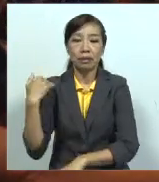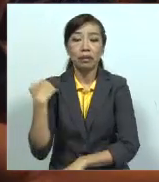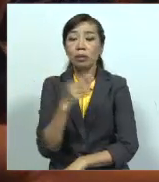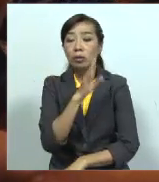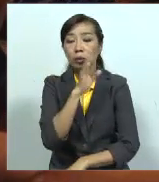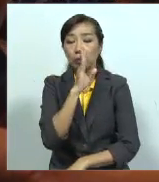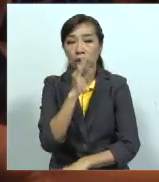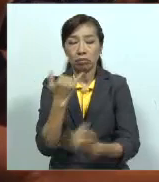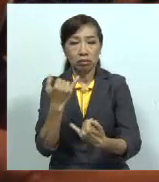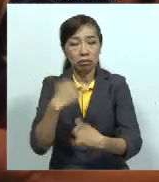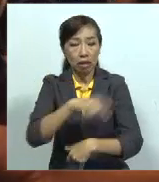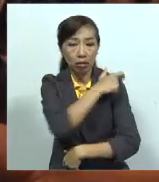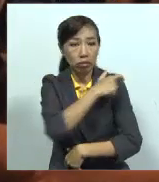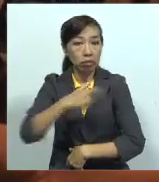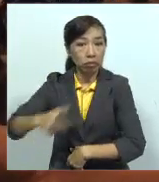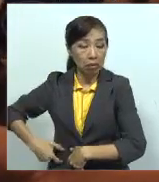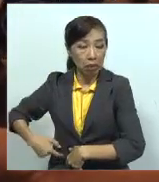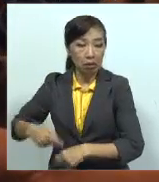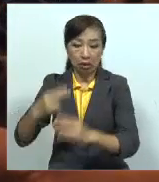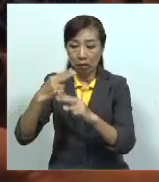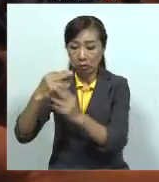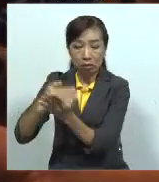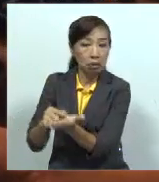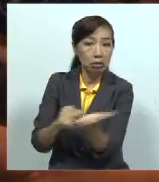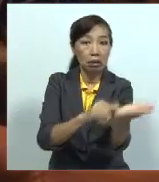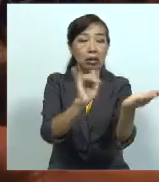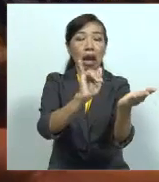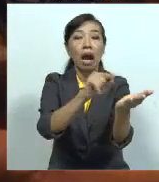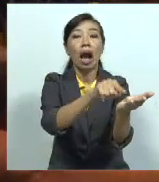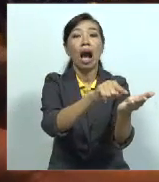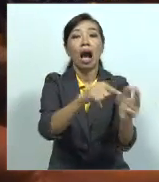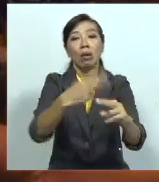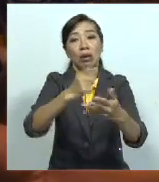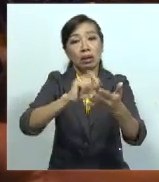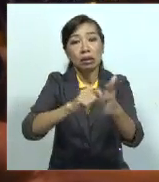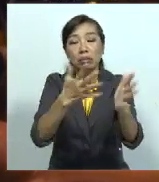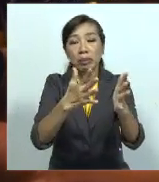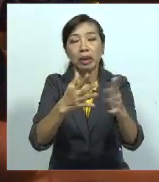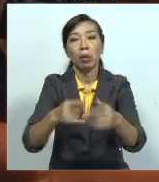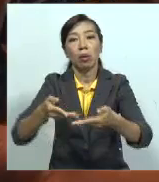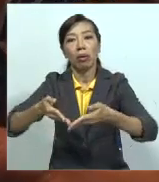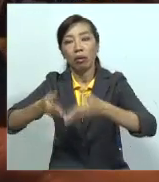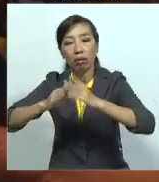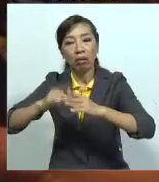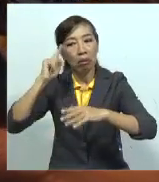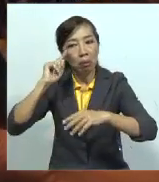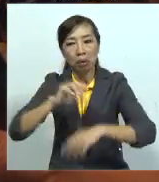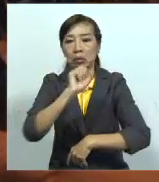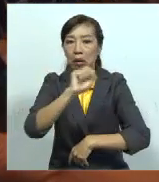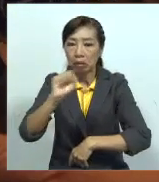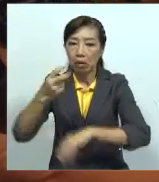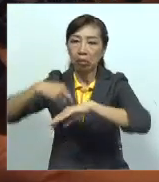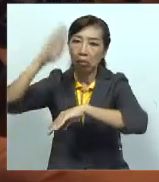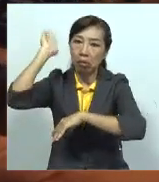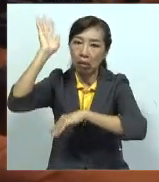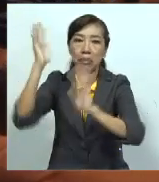ไม่ทุนเก้าก็ยังไม่ได้ทรงแต่งตั้งถ้ายังไม่ได้แต่งตั้งก็ยังไม่ได้ถวายสัตย์ปฏิญาณยังไม่ได้ถวายสัตย์ปฏิญาณก็ยังไม่ได้แถลงนโยบ